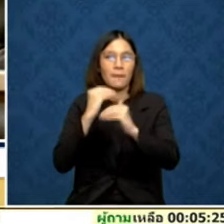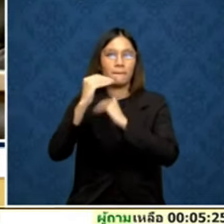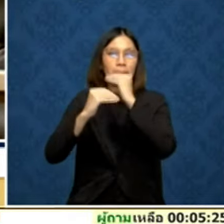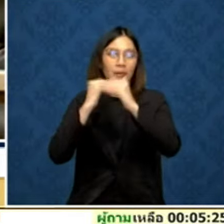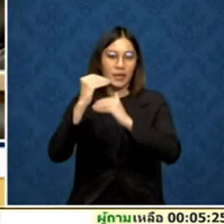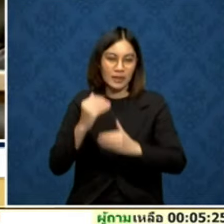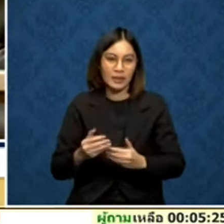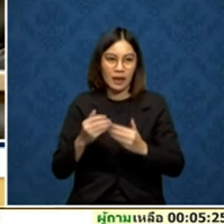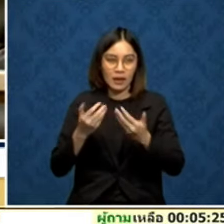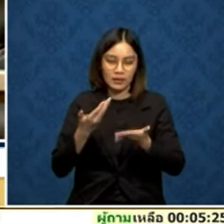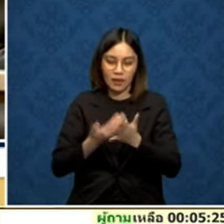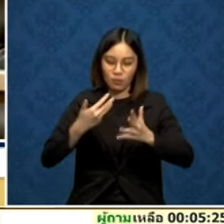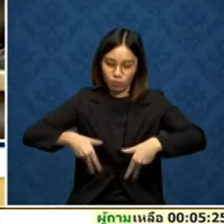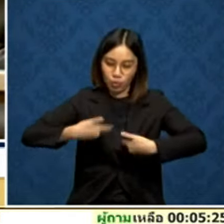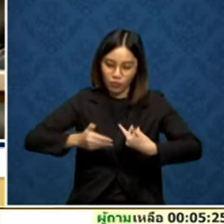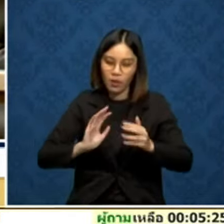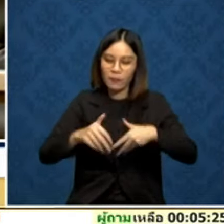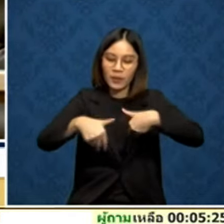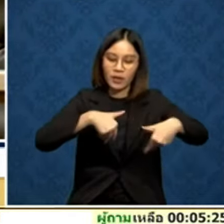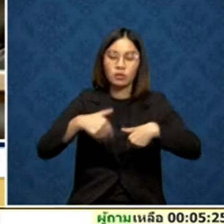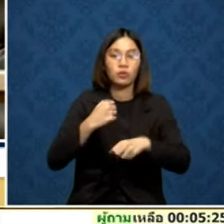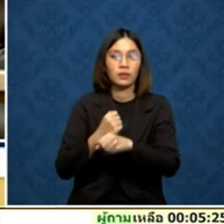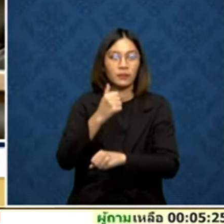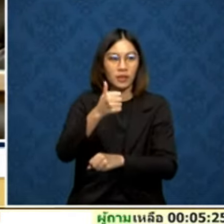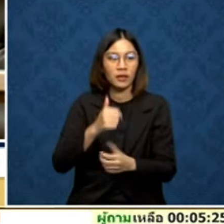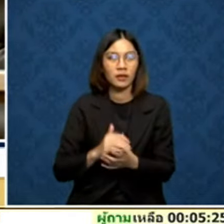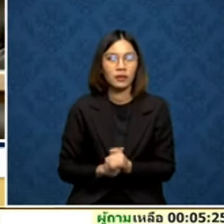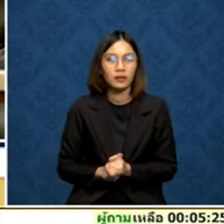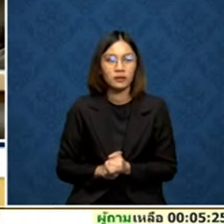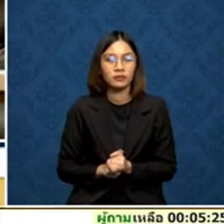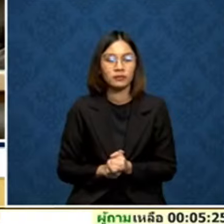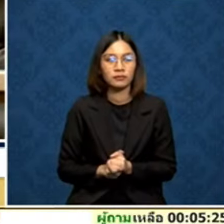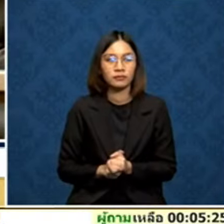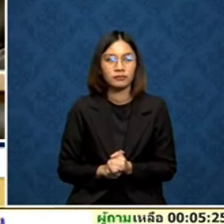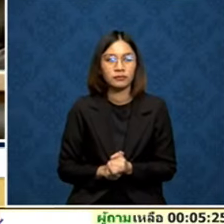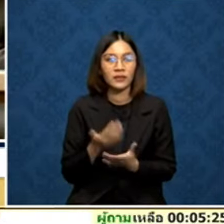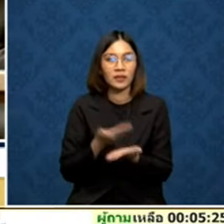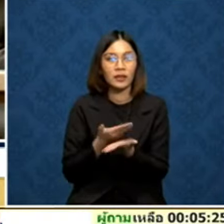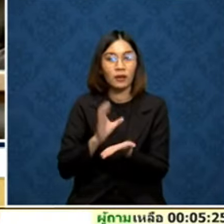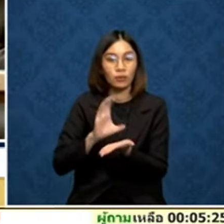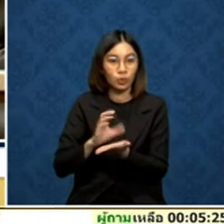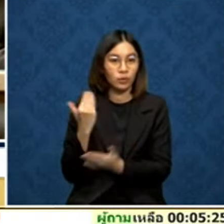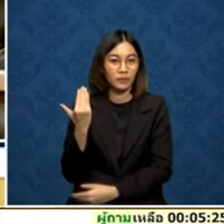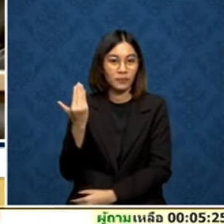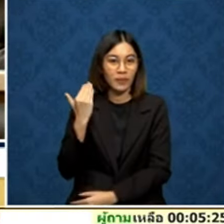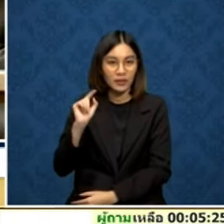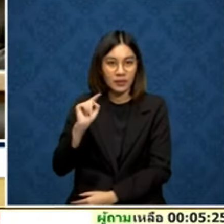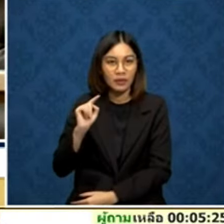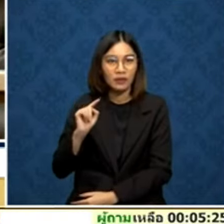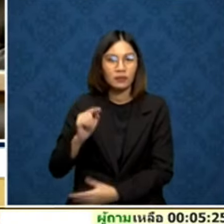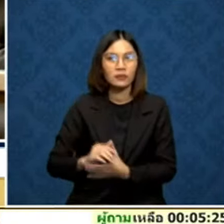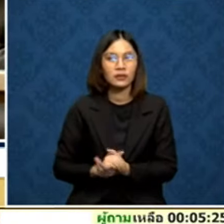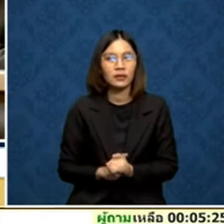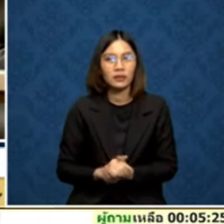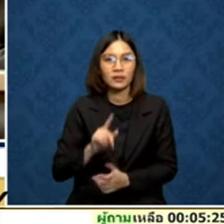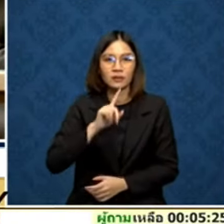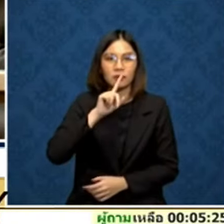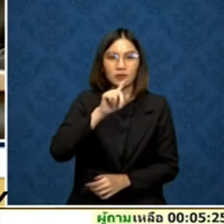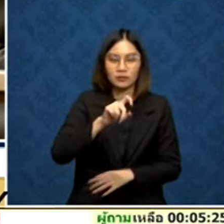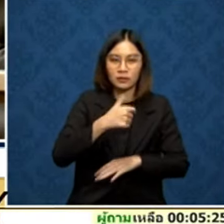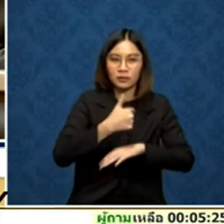ชนในจังหวัดสามชายแดนภาคใต้ขึ้นมาได้นะครับแล้วก็เรื่องของเงินทุนเมื่อกี้ท่านสมาชิกผู้ทรงเกียรติได้กรุณาถามท่านรัฐมนตรีคลังไป